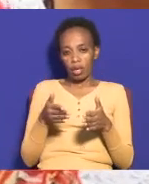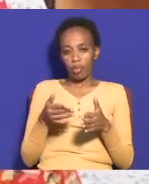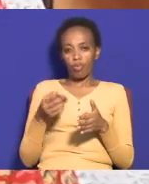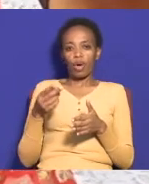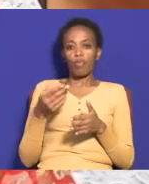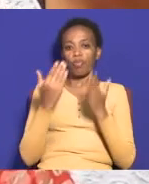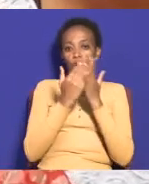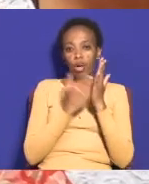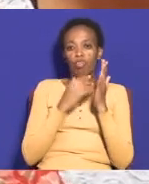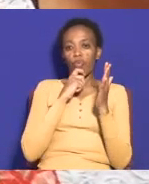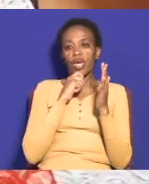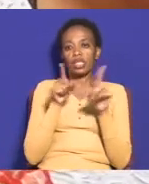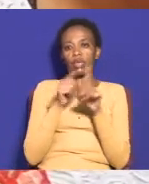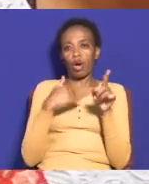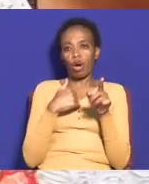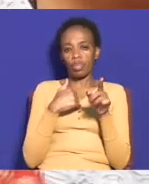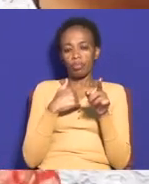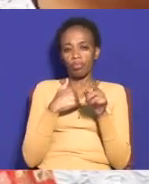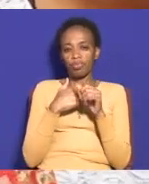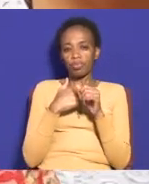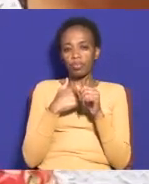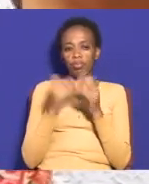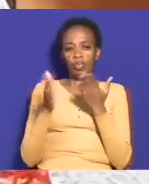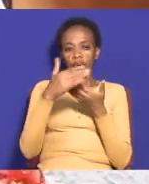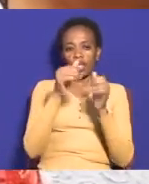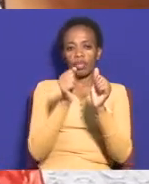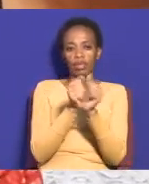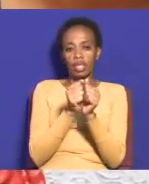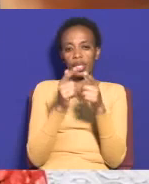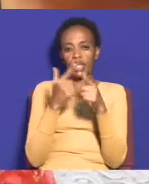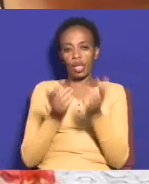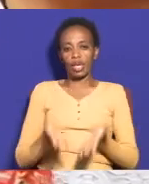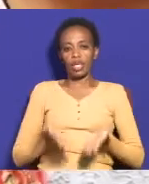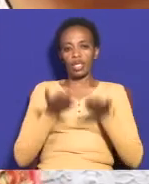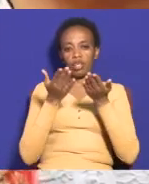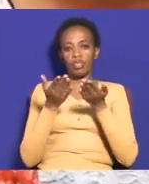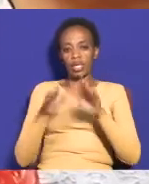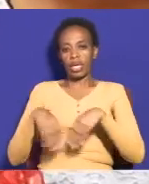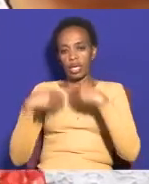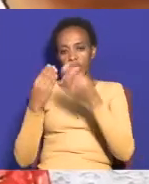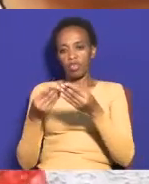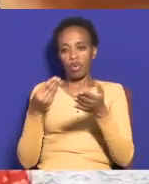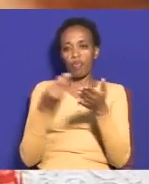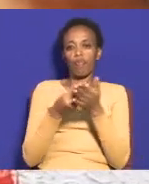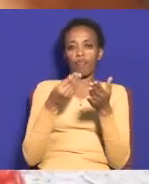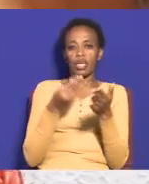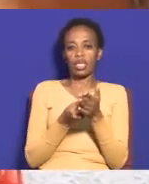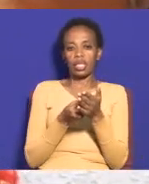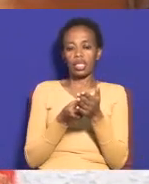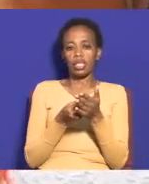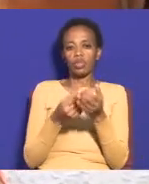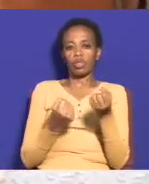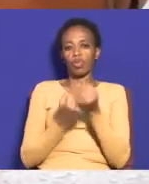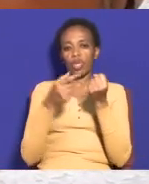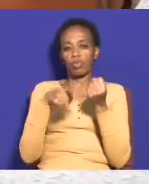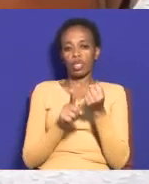niko na program zao na wakusanya pamoja na wainua na wapatia hata pesa ya kujisimamia.